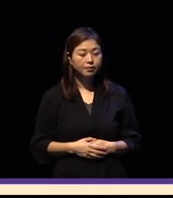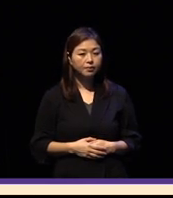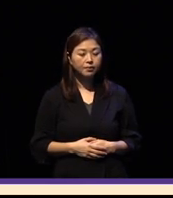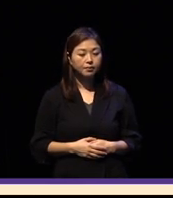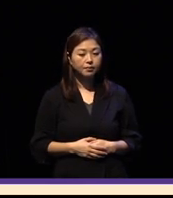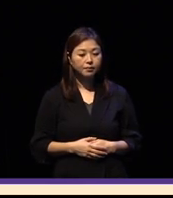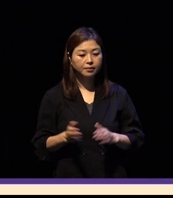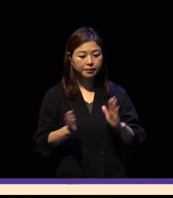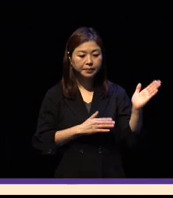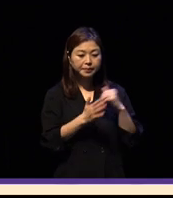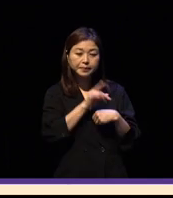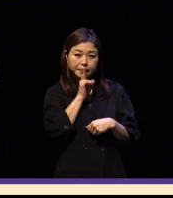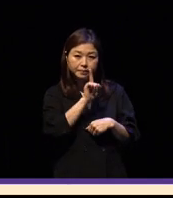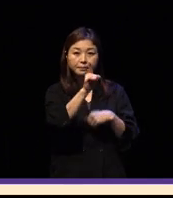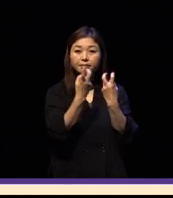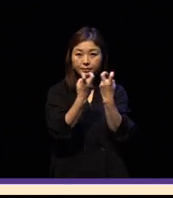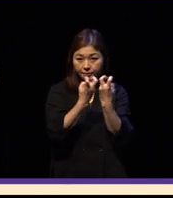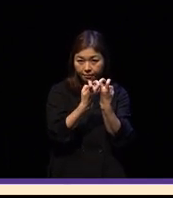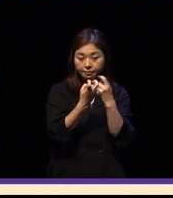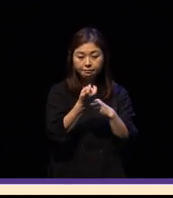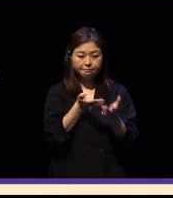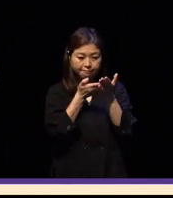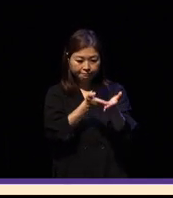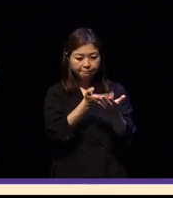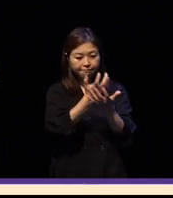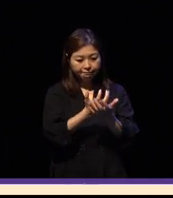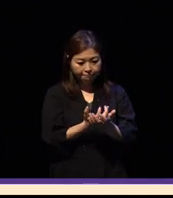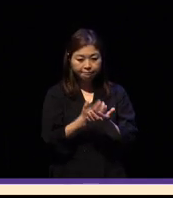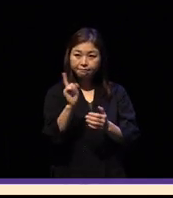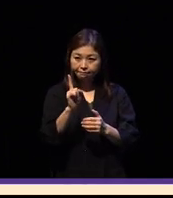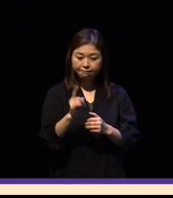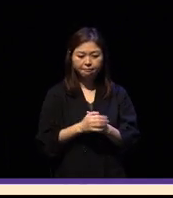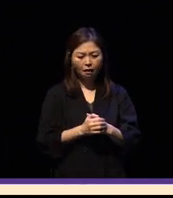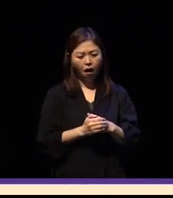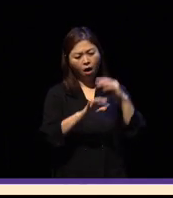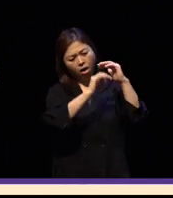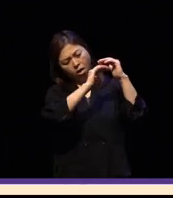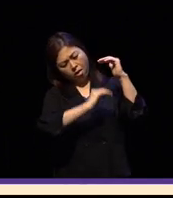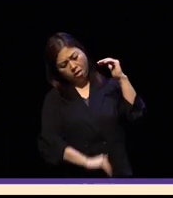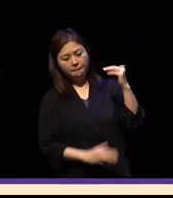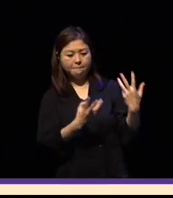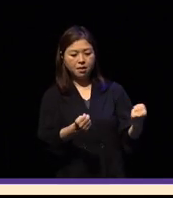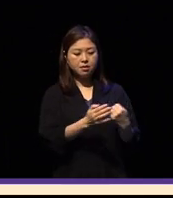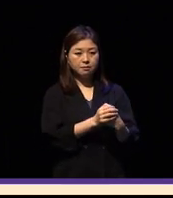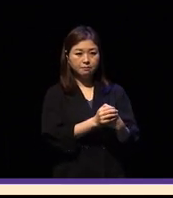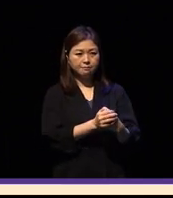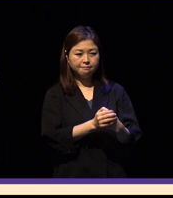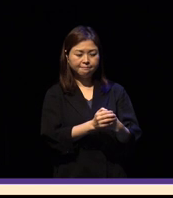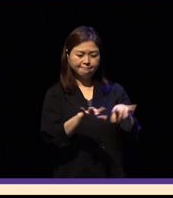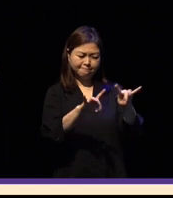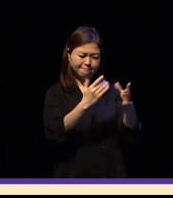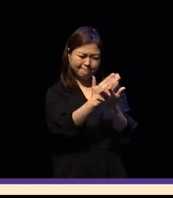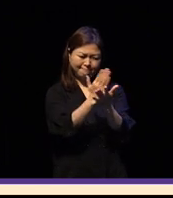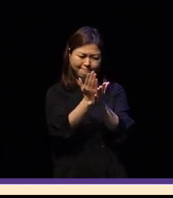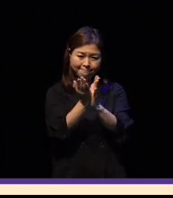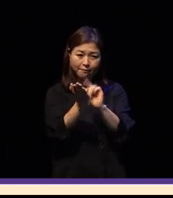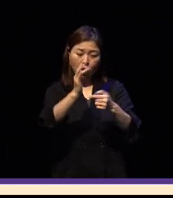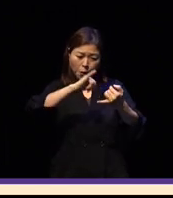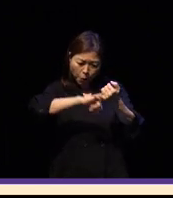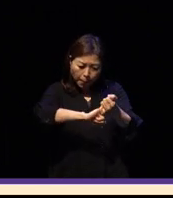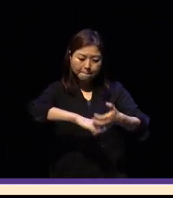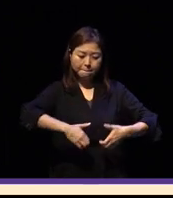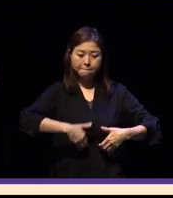네, 신청 방법 및 제출 자료입니다. 상당히 많습니다. 각 장르별로 필수적으로 제출해야